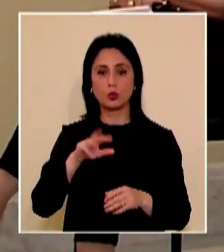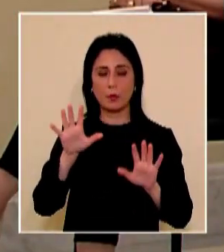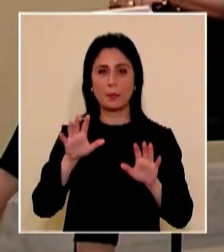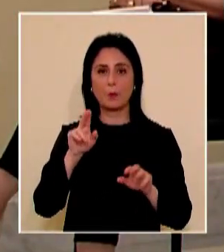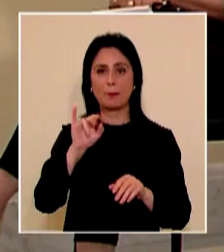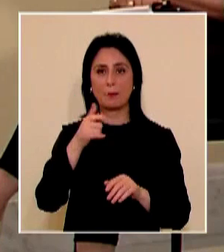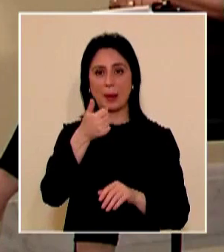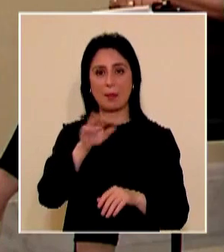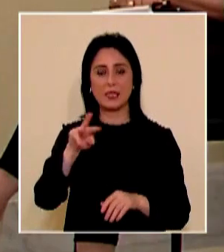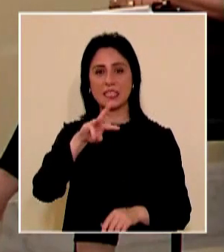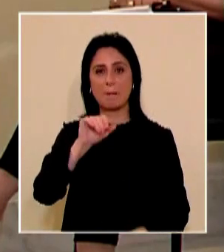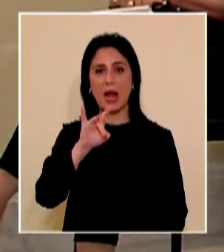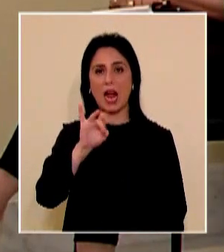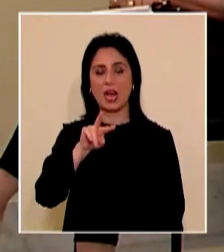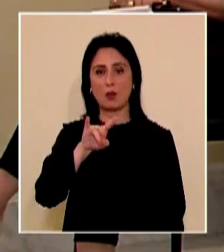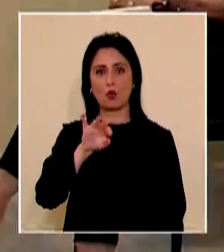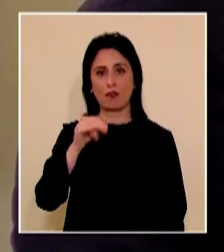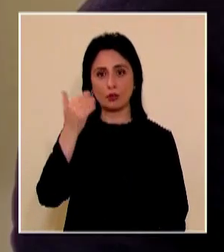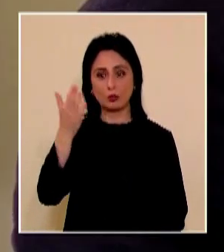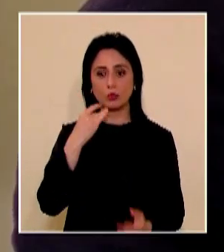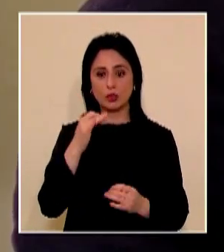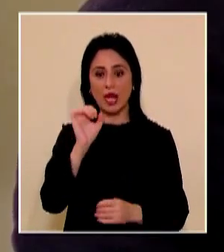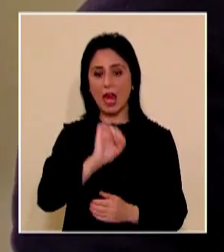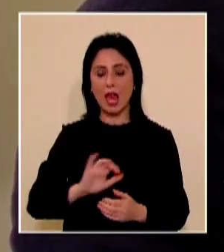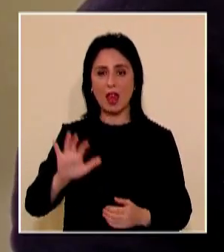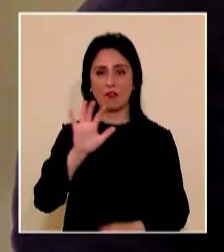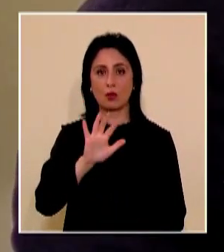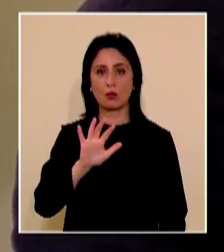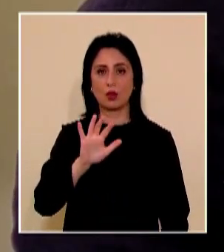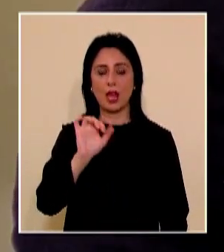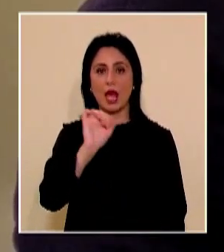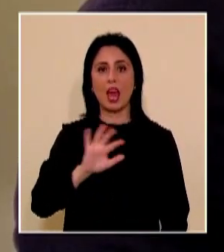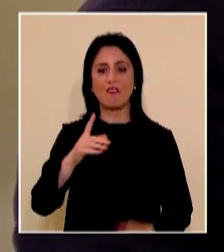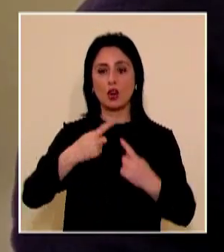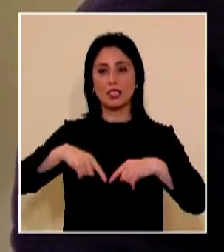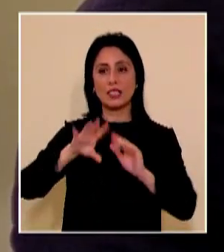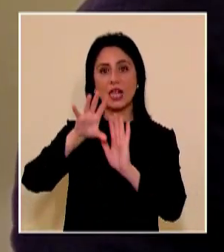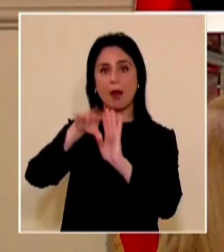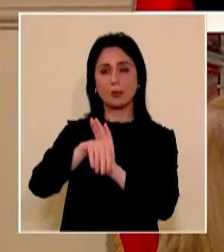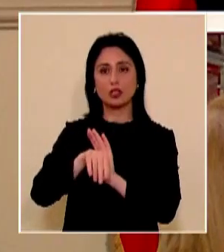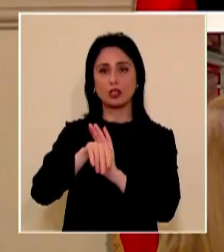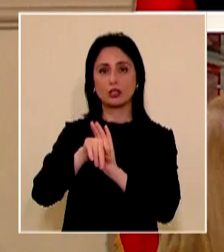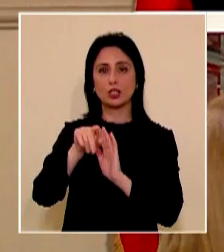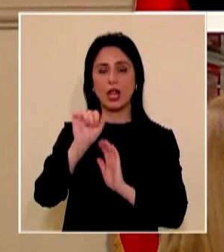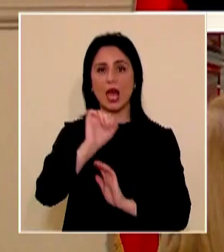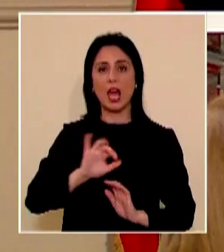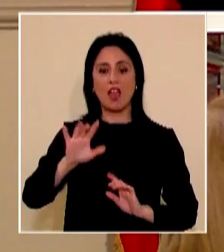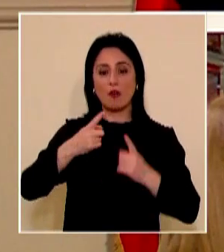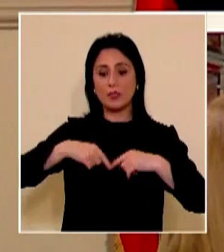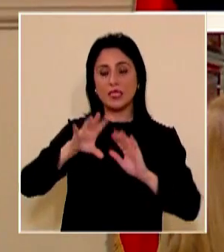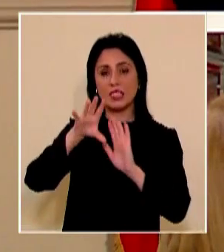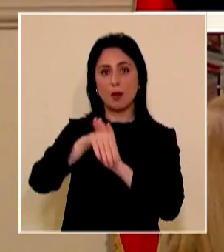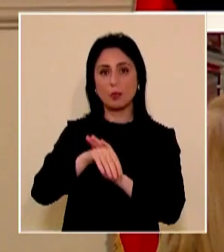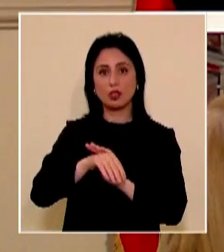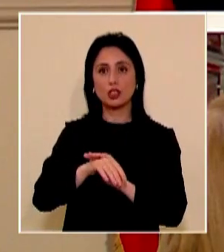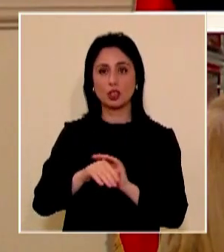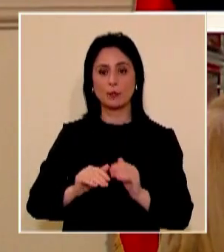przedstawił na Radzie Europejskiej. Mam nadzieję, że uda się podjąć także i działać.